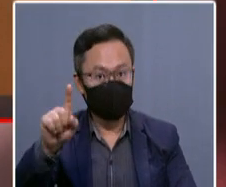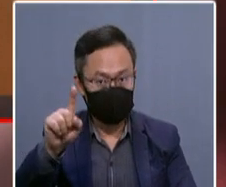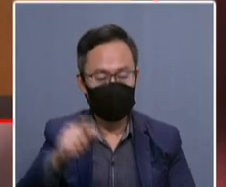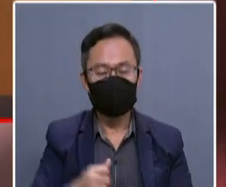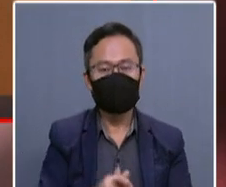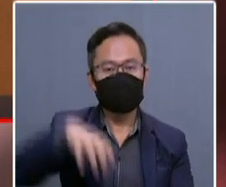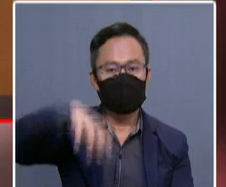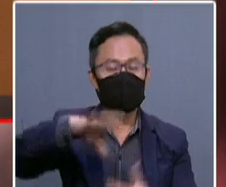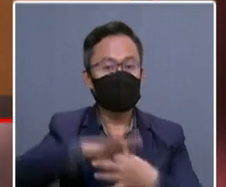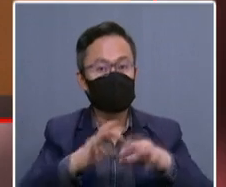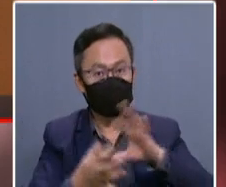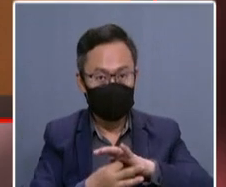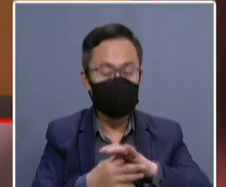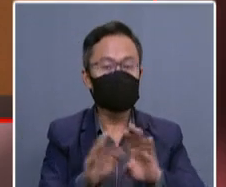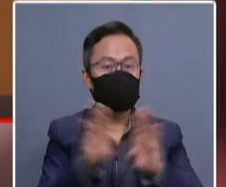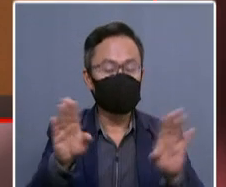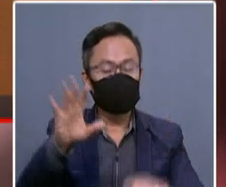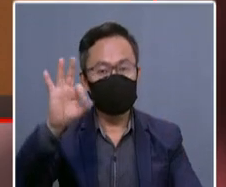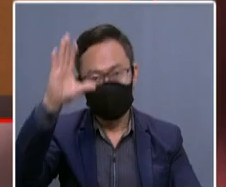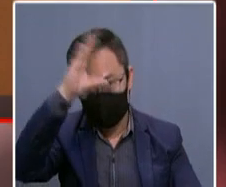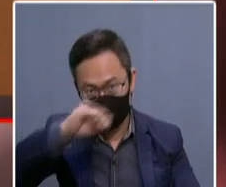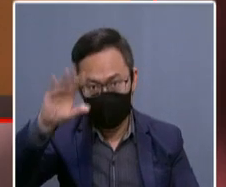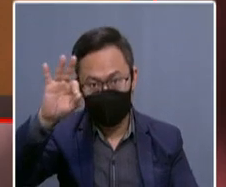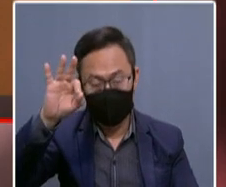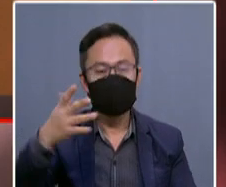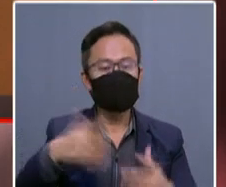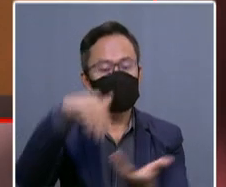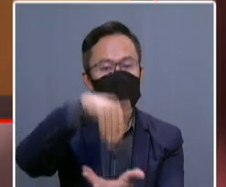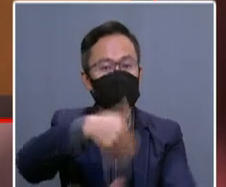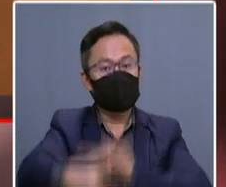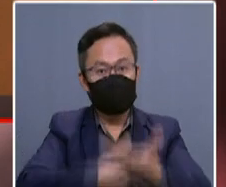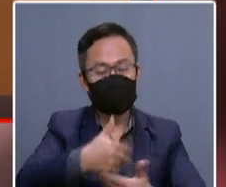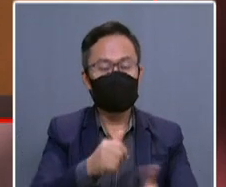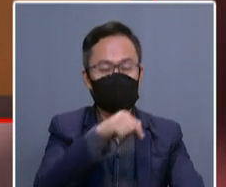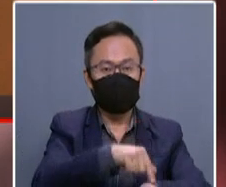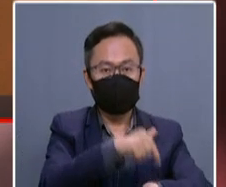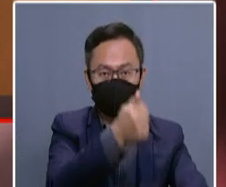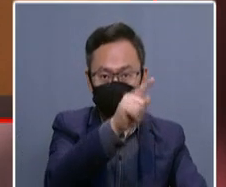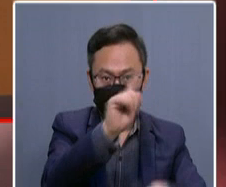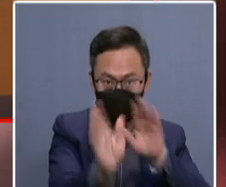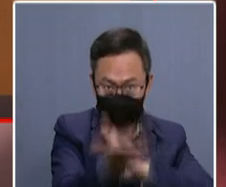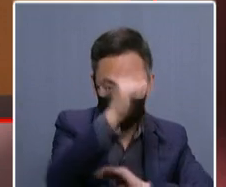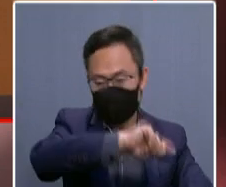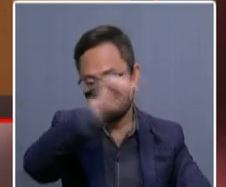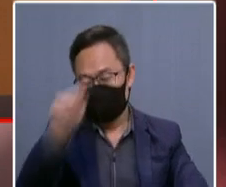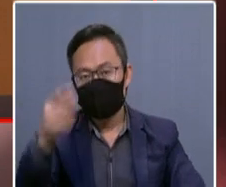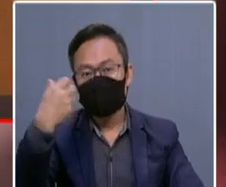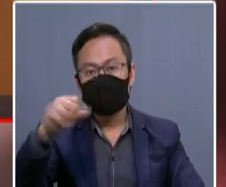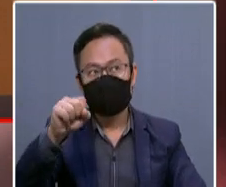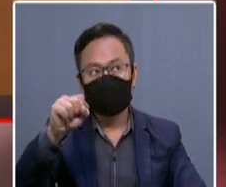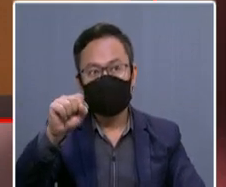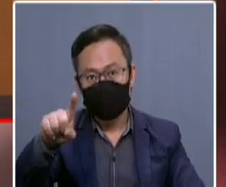เปิดได้ถึง3ทุ่มและที่สำคัญก็คือเรื่องของการขอความร่วมมืองดเดินทางออกนอกพื้นที่หากไม่มีความจำเป็นอันนี้ไม่ได้เป็น